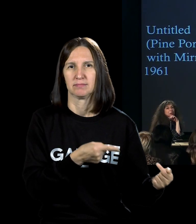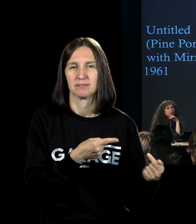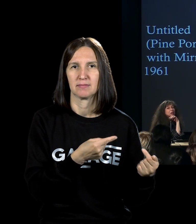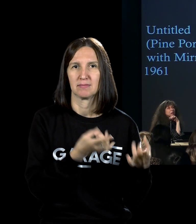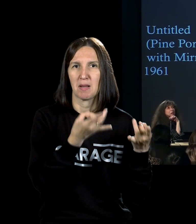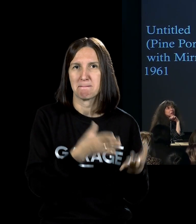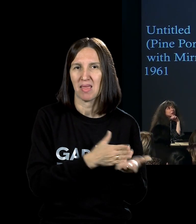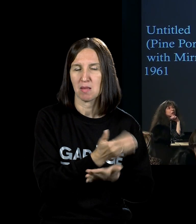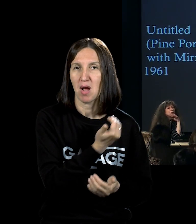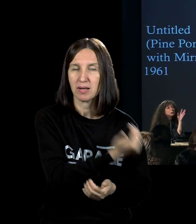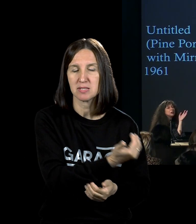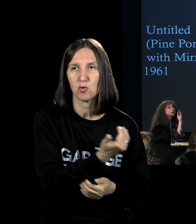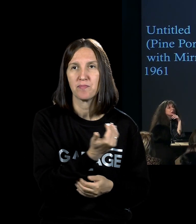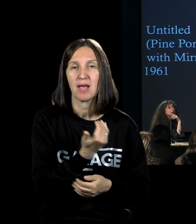геометрия